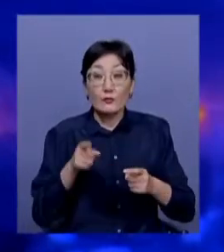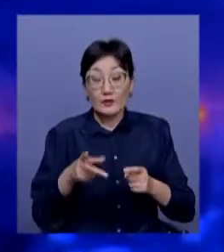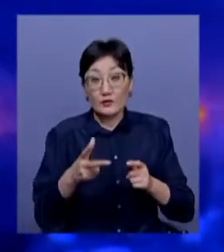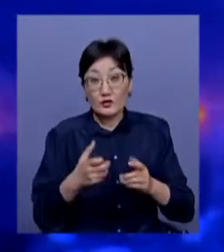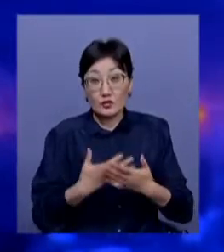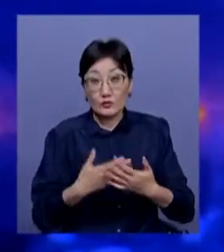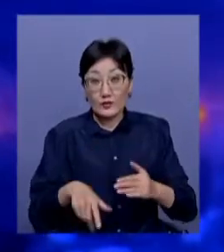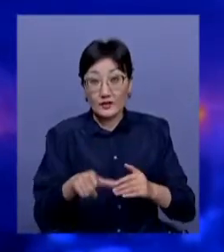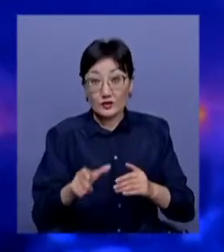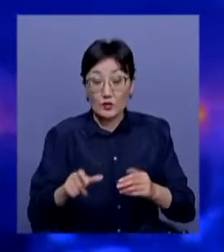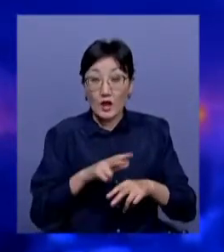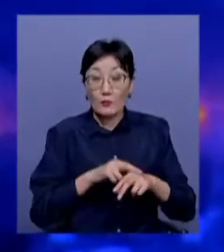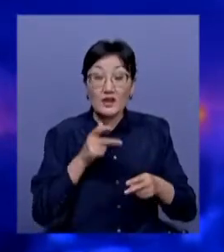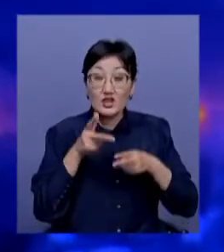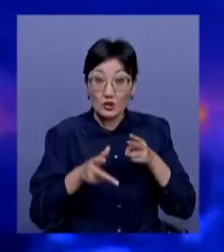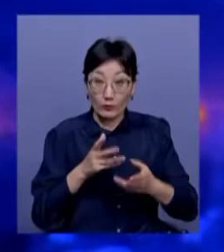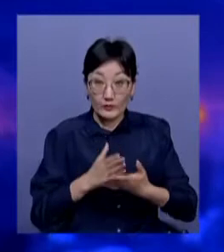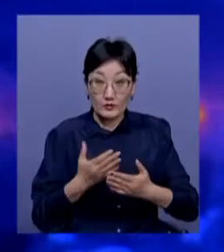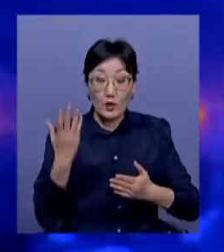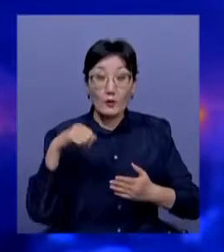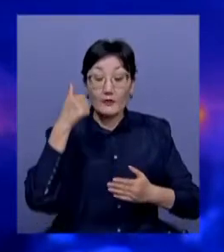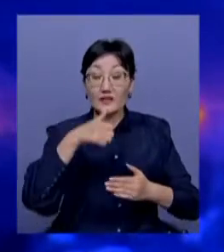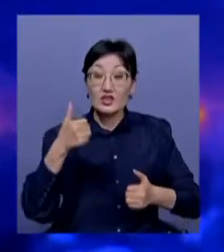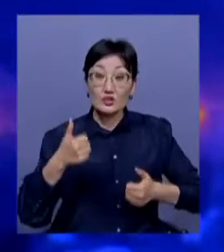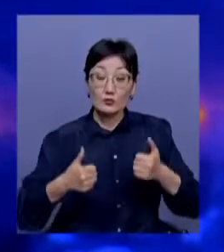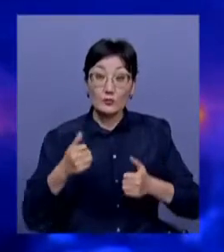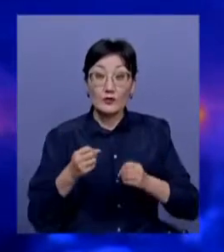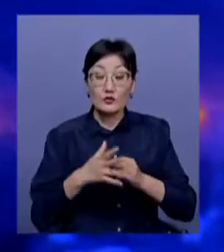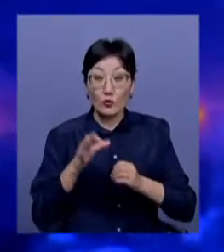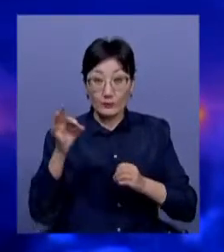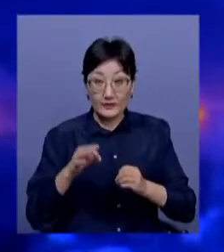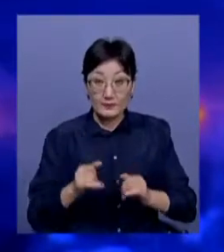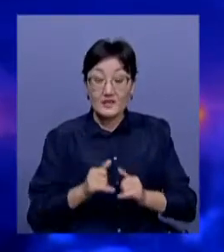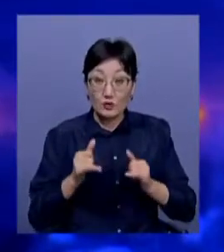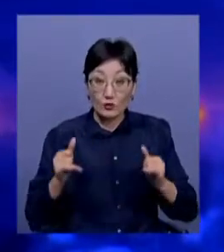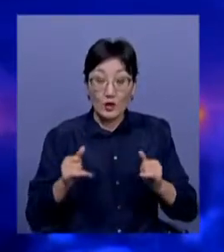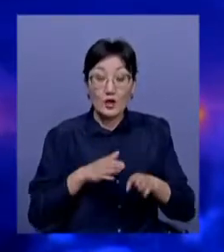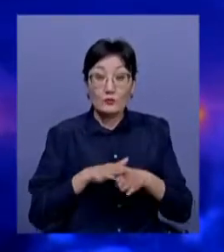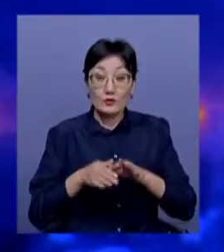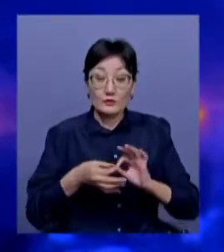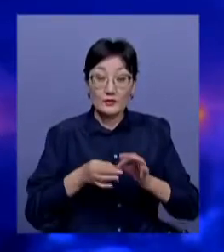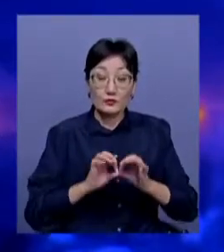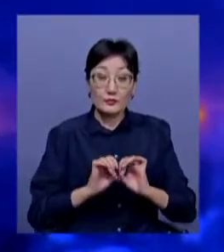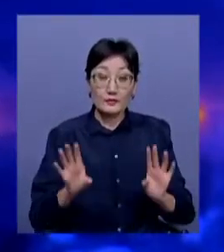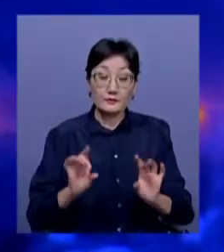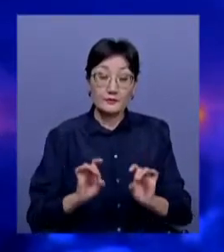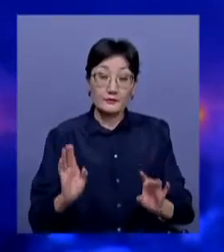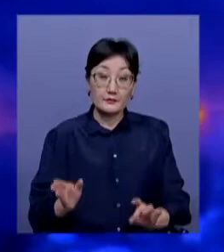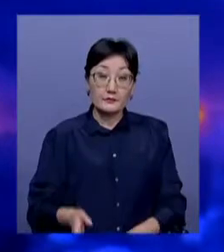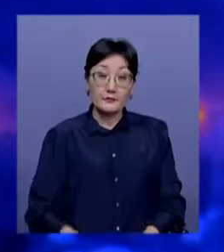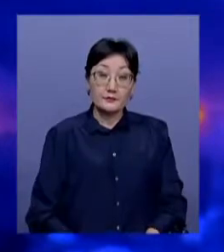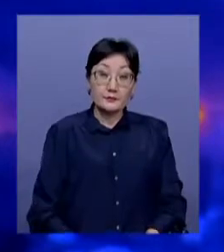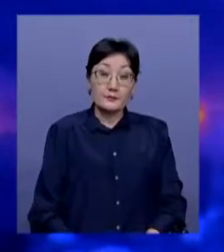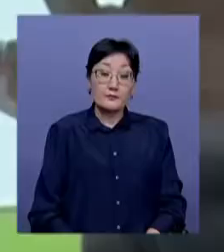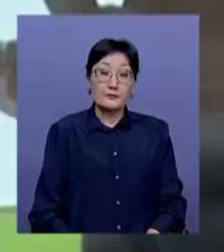1300-ге жуық тұрғын полицияға жүгінген. Бұл былтырғы жылмен салыстырғанда 15%-ға көп. Толығырақ әріптесім Асылбек Тойбек тарқатады.